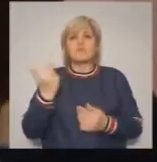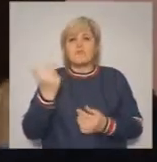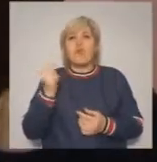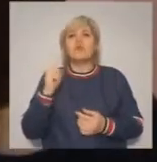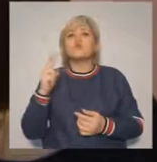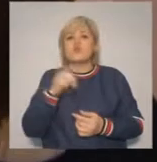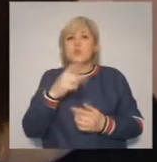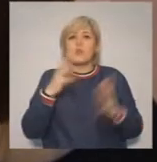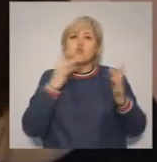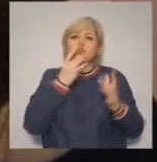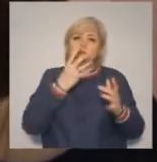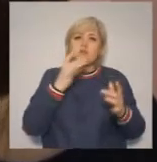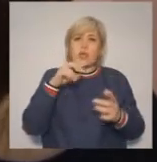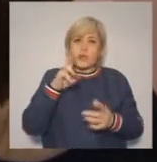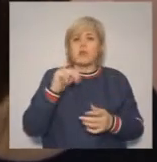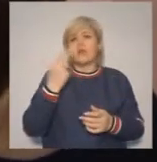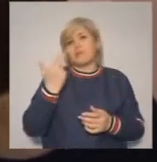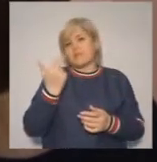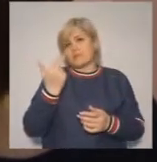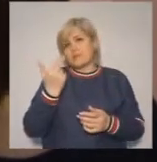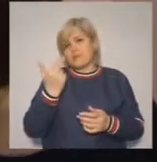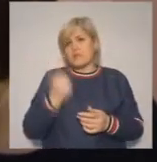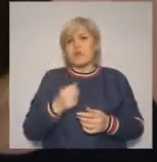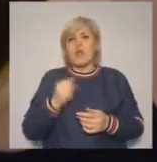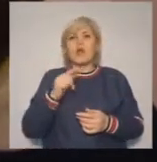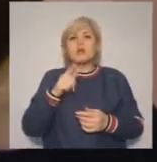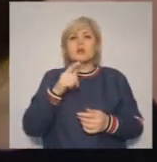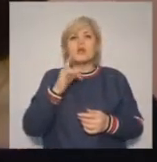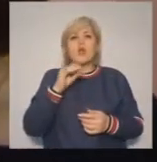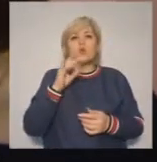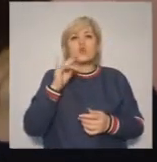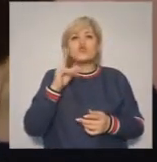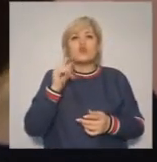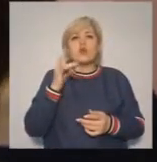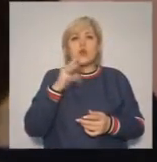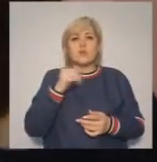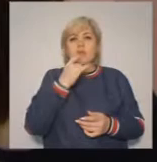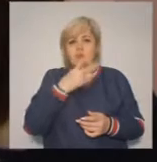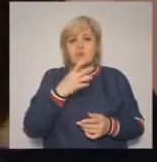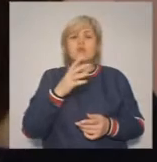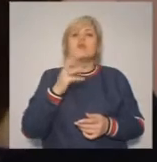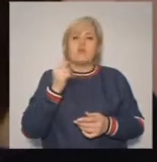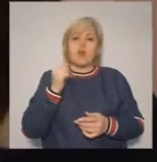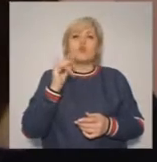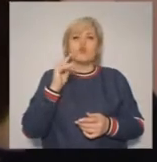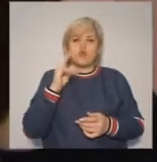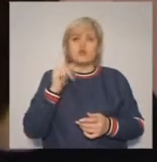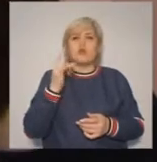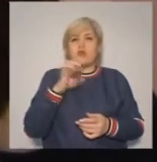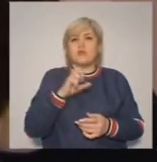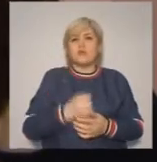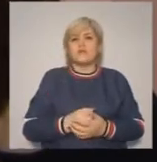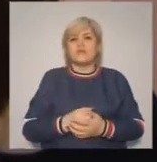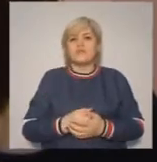А что, кто тебе больше понравился? Репка? Да. Или про курочку-рябу?